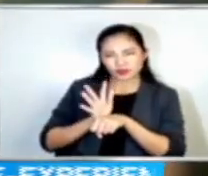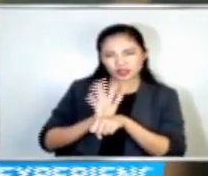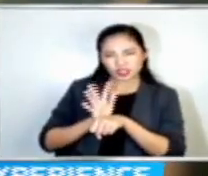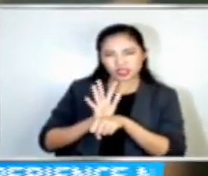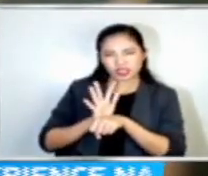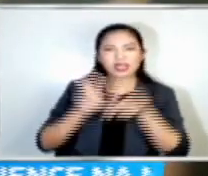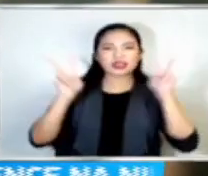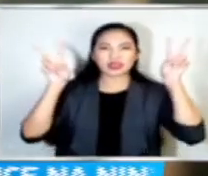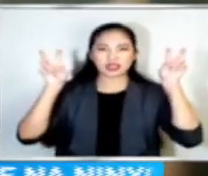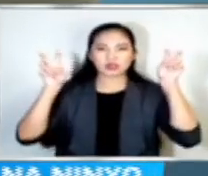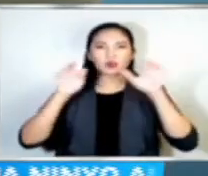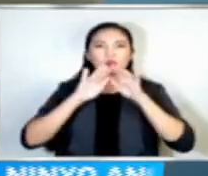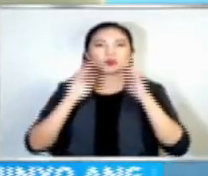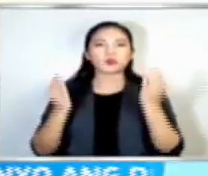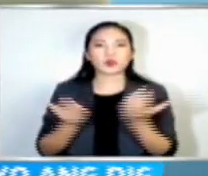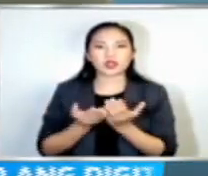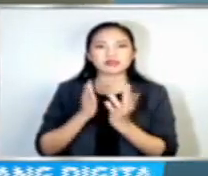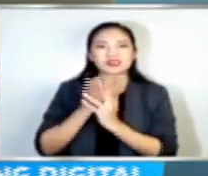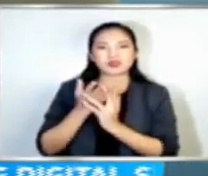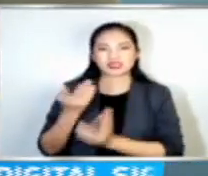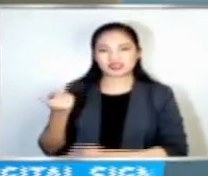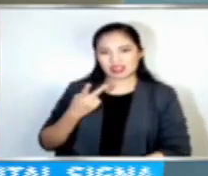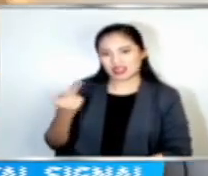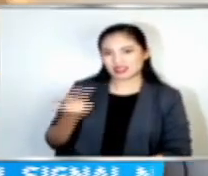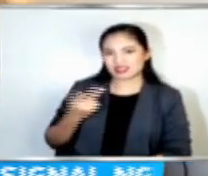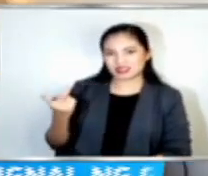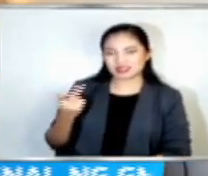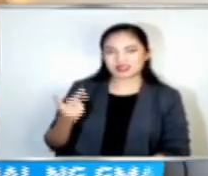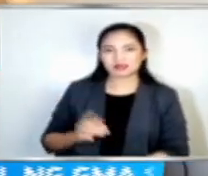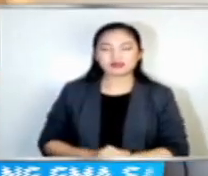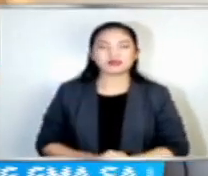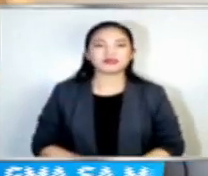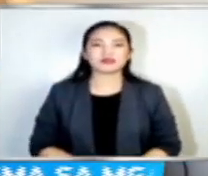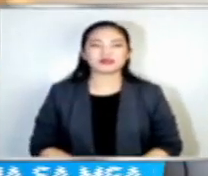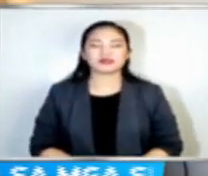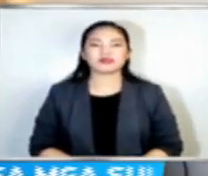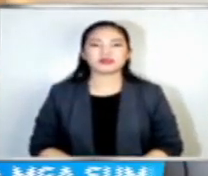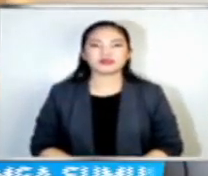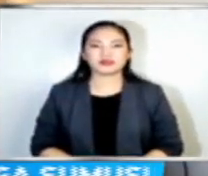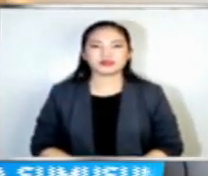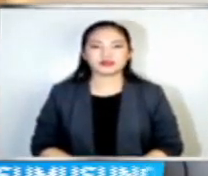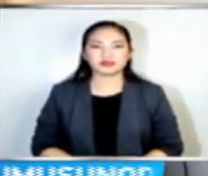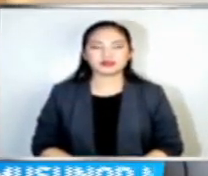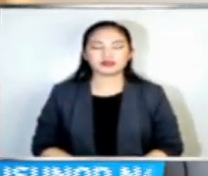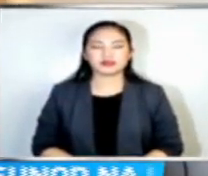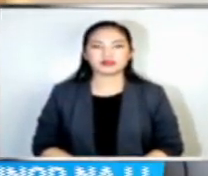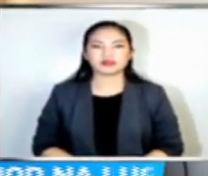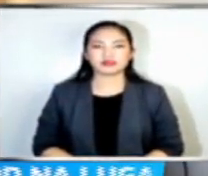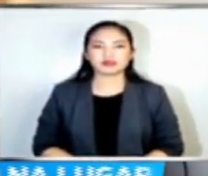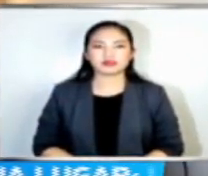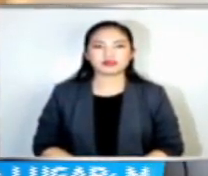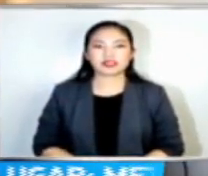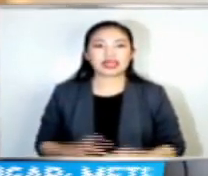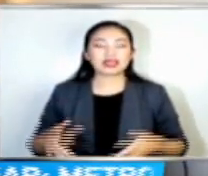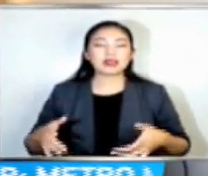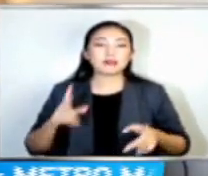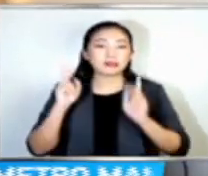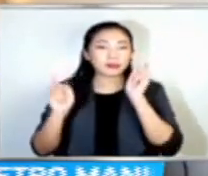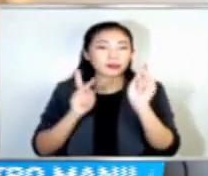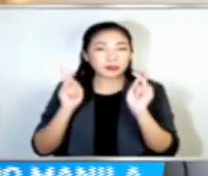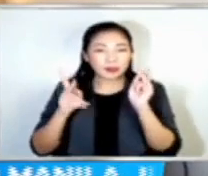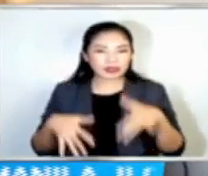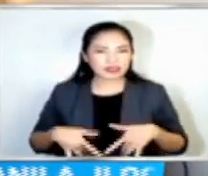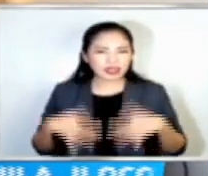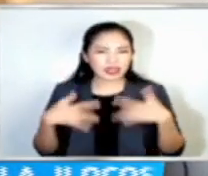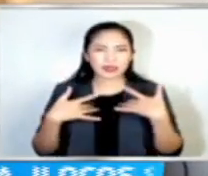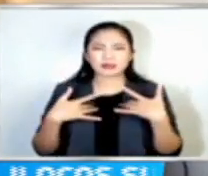Richards, Jasmine Curtis-Smith, at Tom Rodriguez. Parang sa buhay ng tao, everything is a